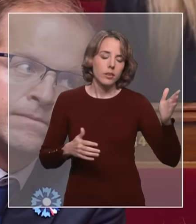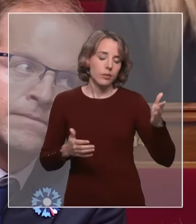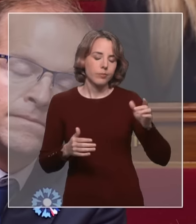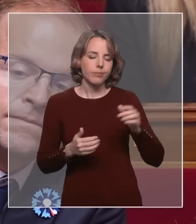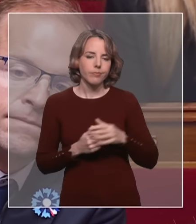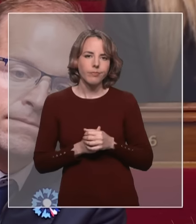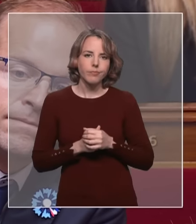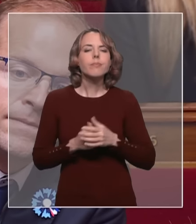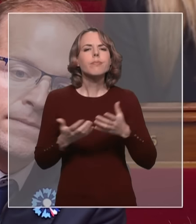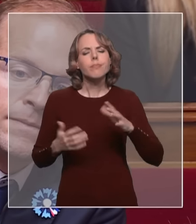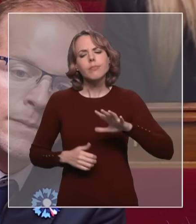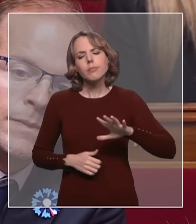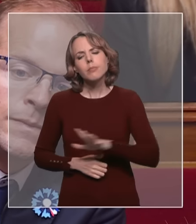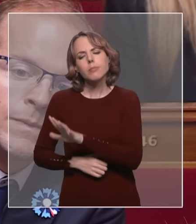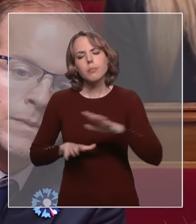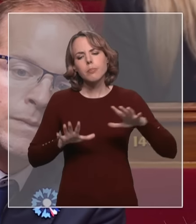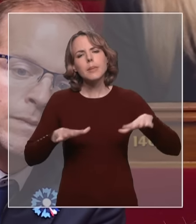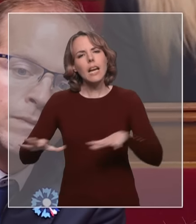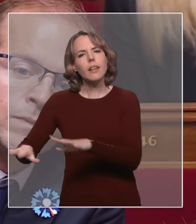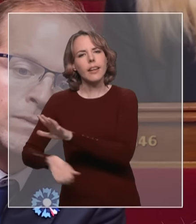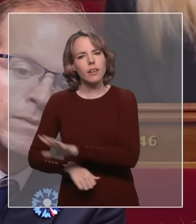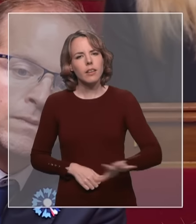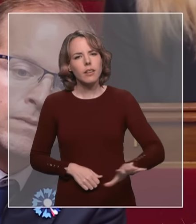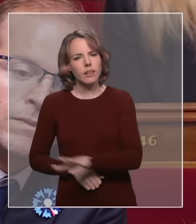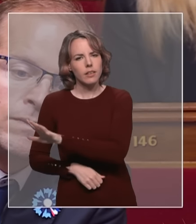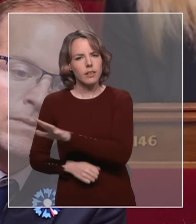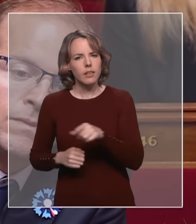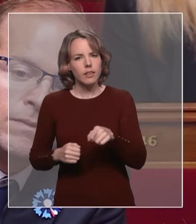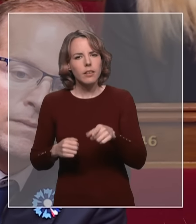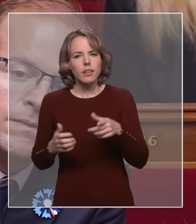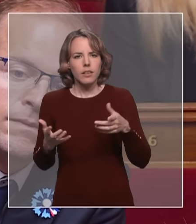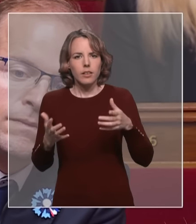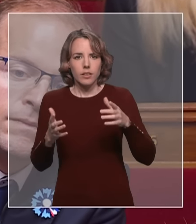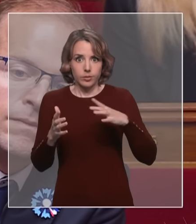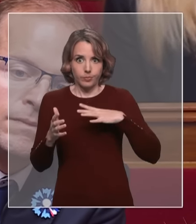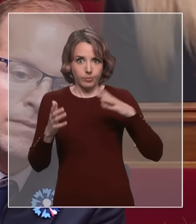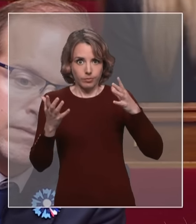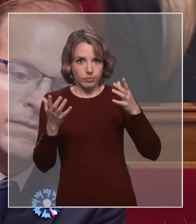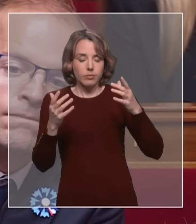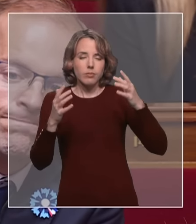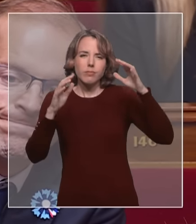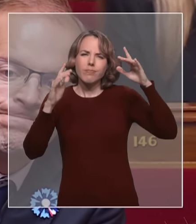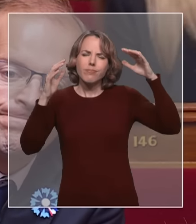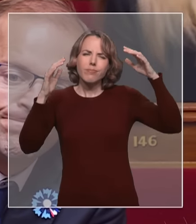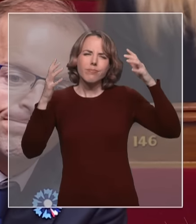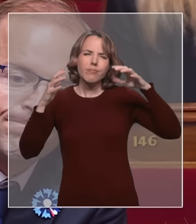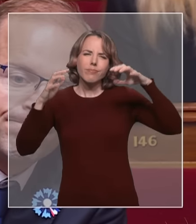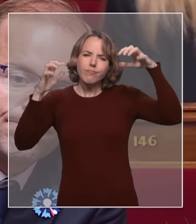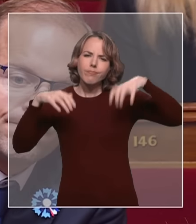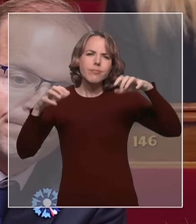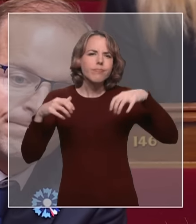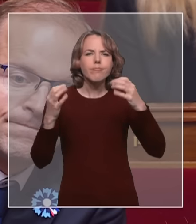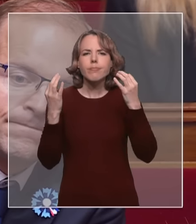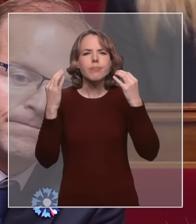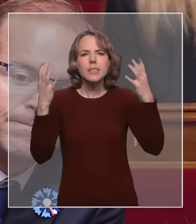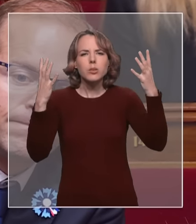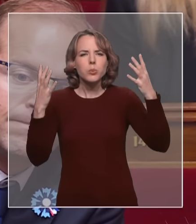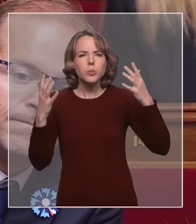pourtour méditerranéen, et donc la multiplication de phénomènes tels que la goutte froide ou l'épisode Cévenol, nous oblige à réagir sous